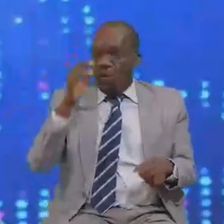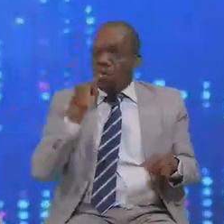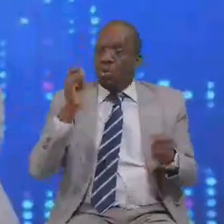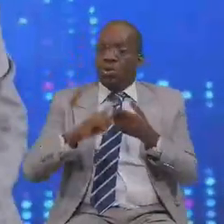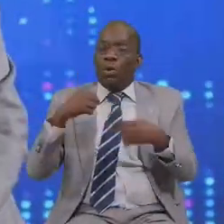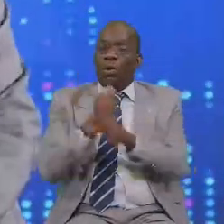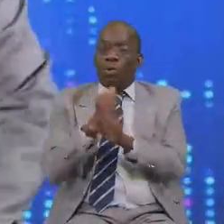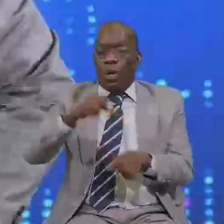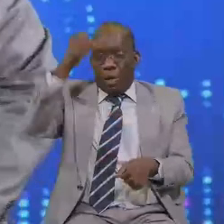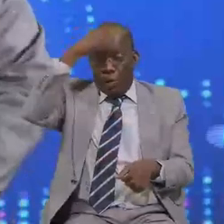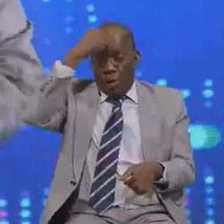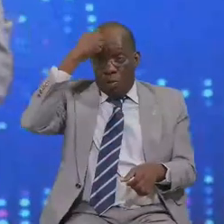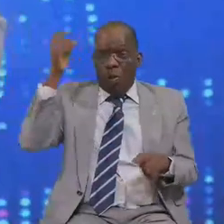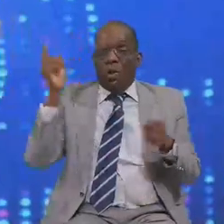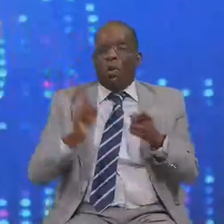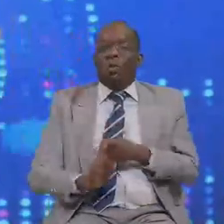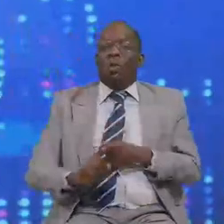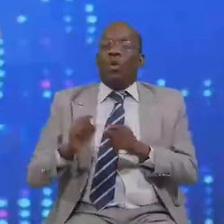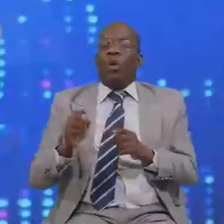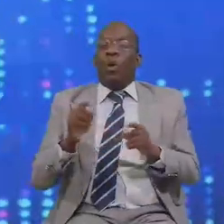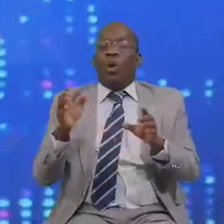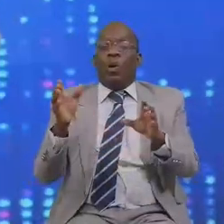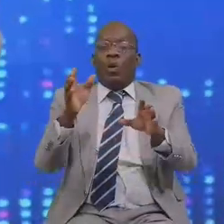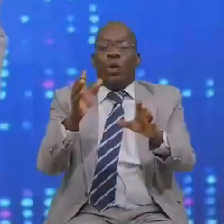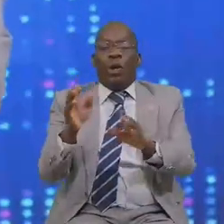c'est pousser Salomon à quitter